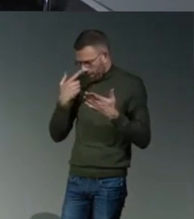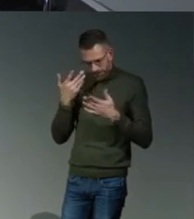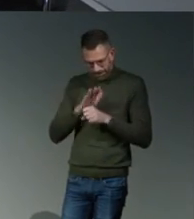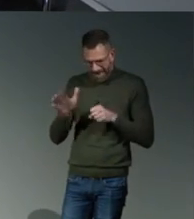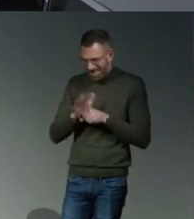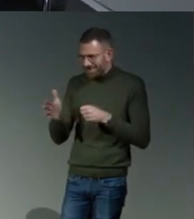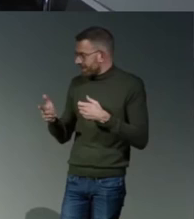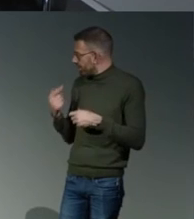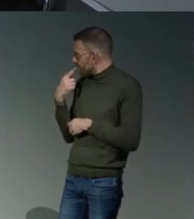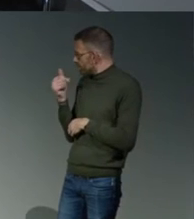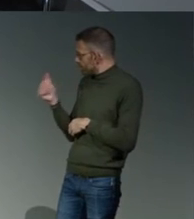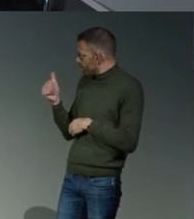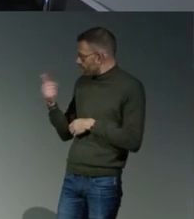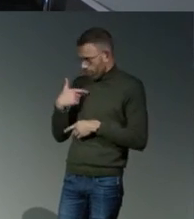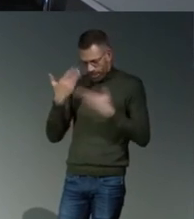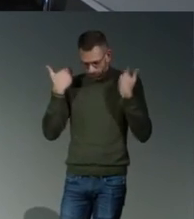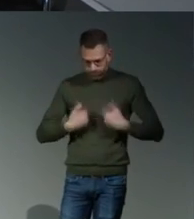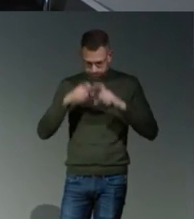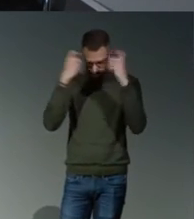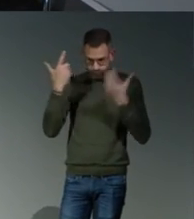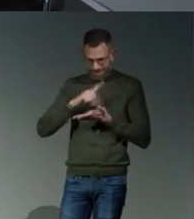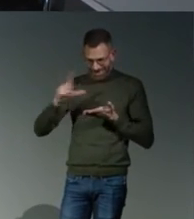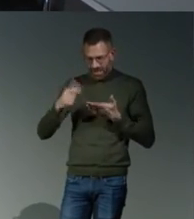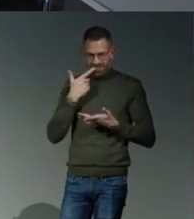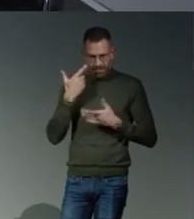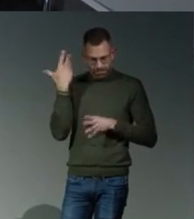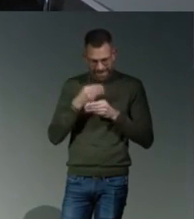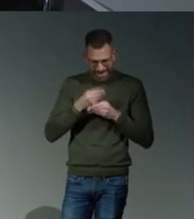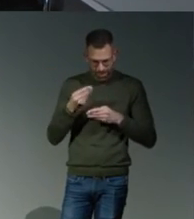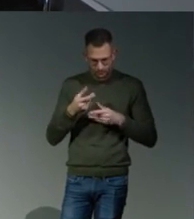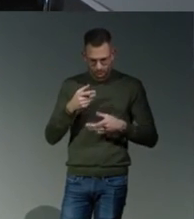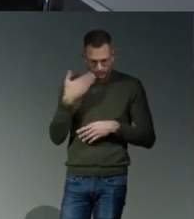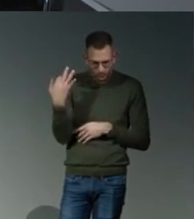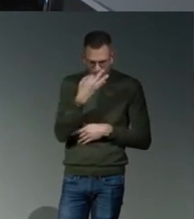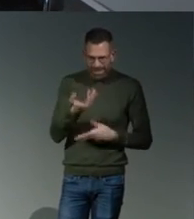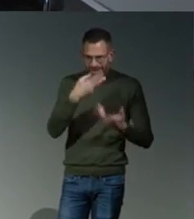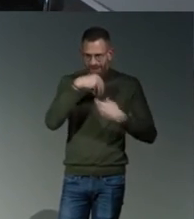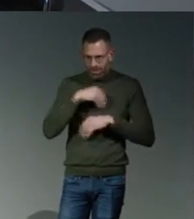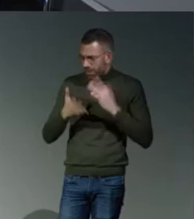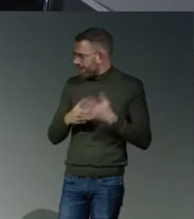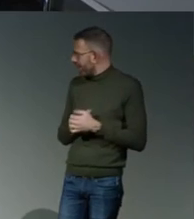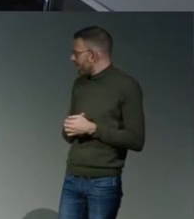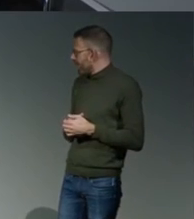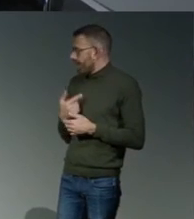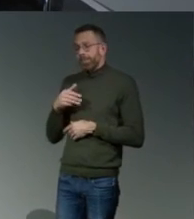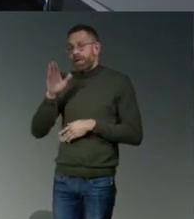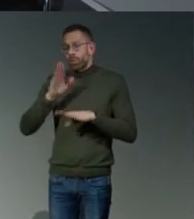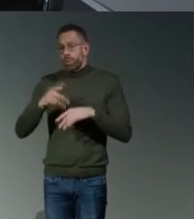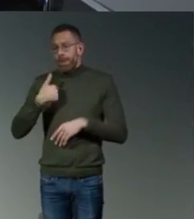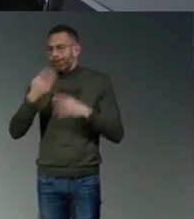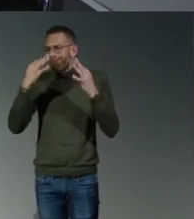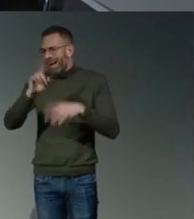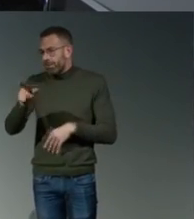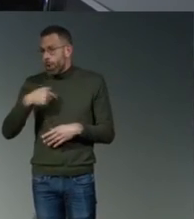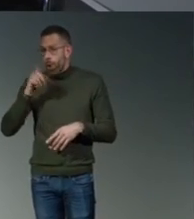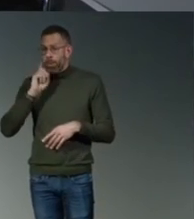votre apprentissage, vous vous êtes dit, je suis une littéraire, je vais apprendre que, basiquement, enfin, c'est que... Mais j'ai pas eu le temps, en fait, de m'en rendre compte, parce que je suis pas